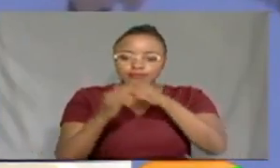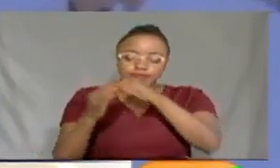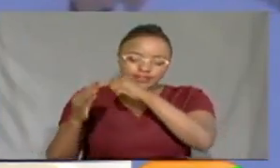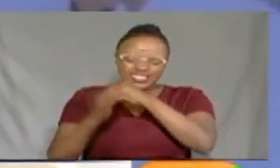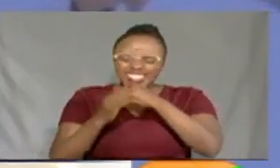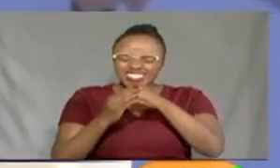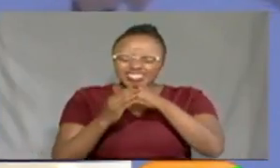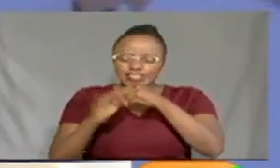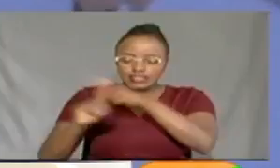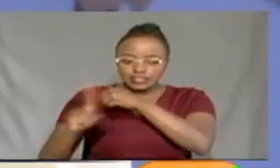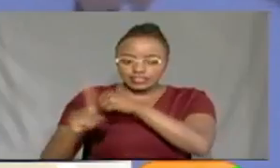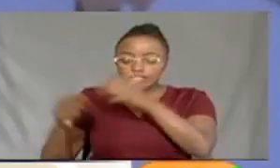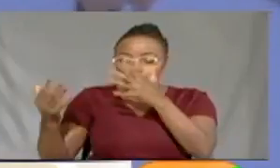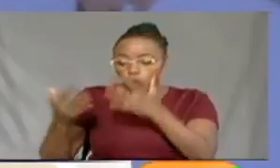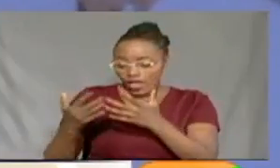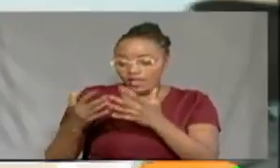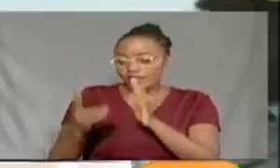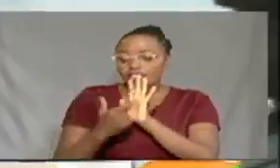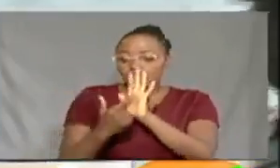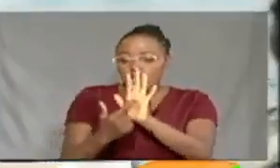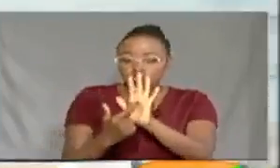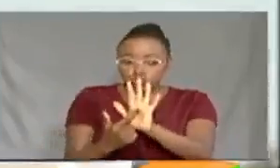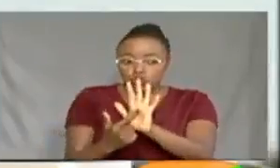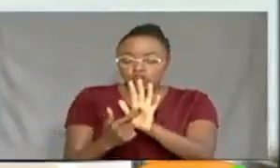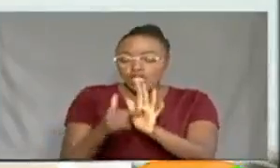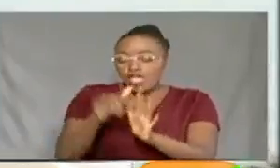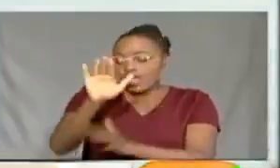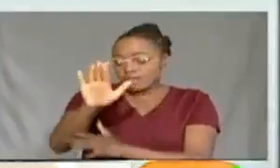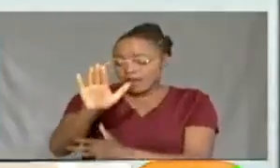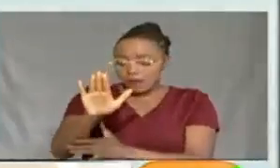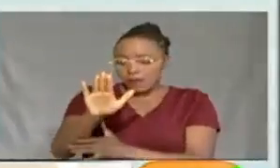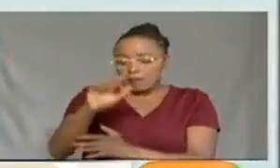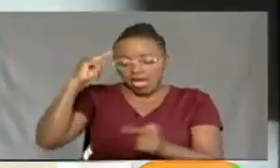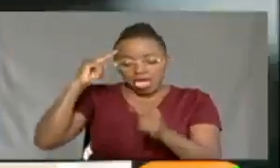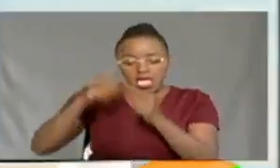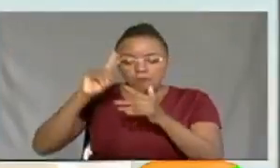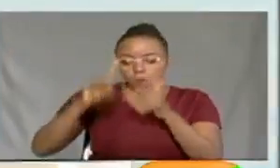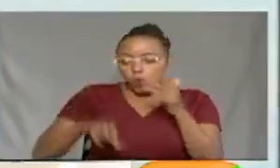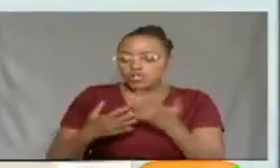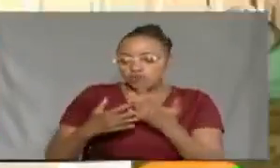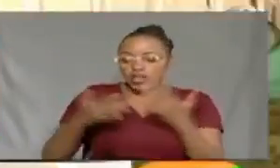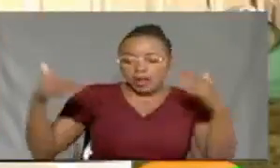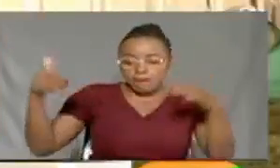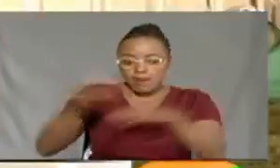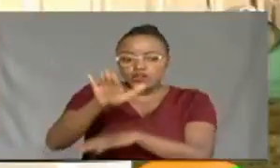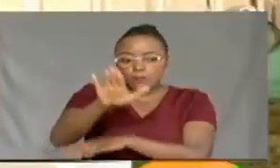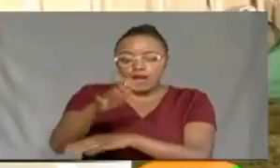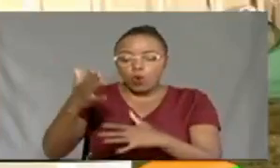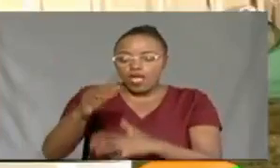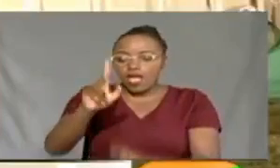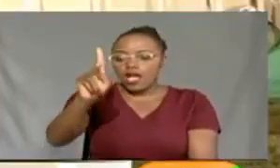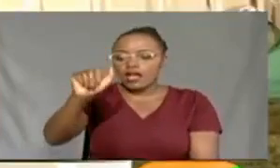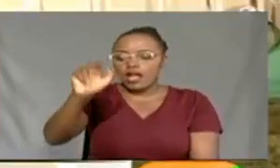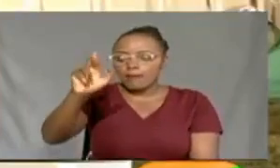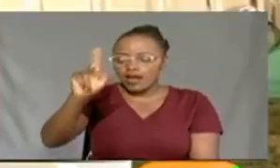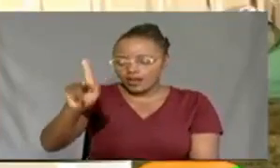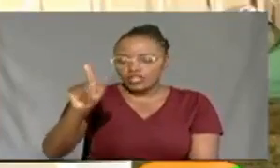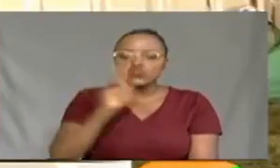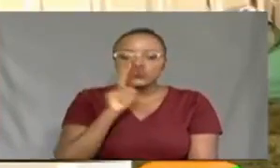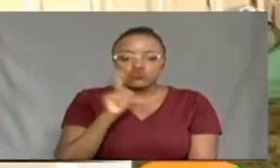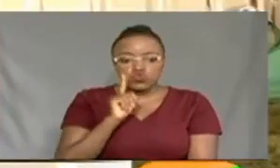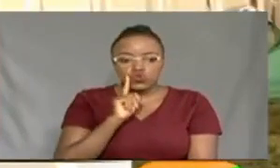1999 katika maonyesho ya kilimo, na azma yake ni kuwa katika mazishi yake huko Kabarak hapo